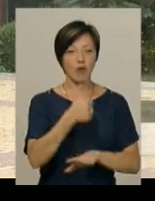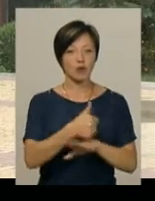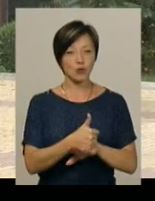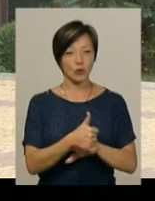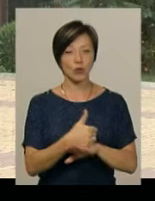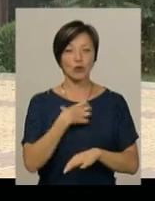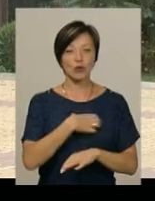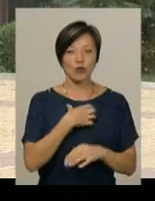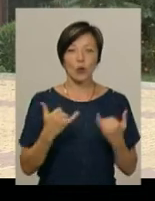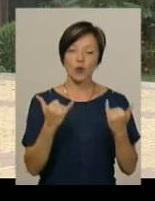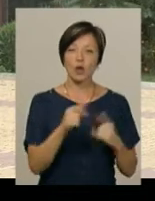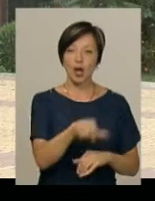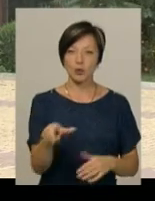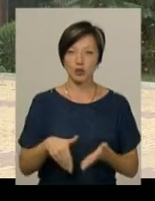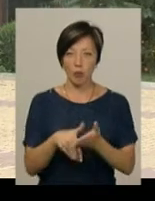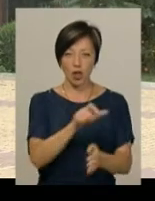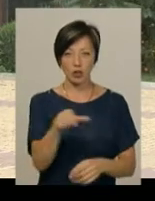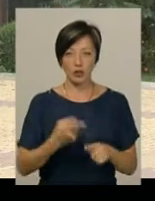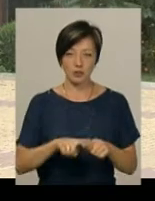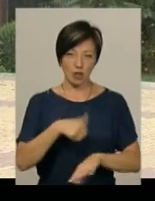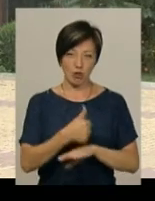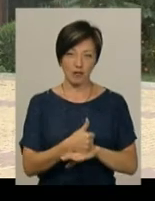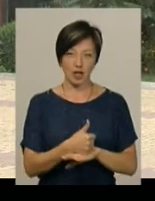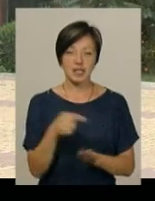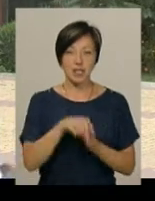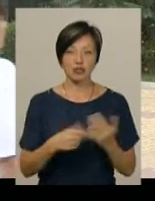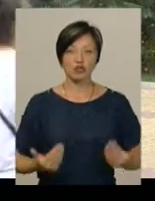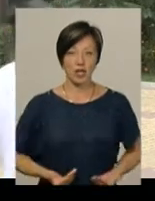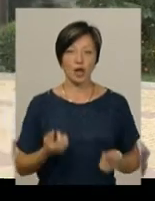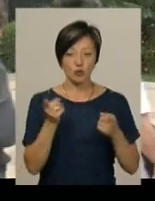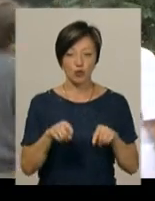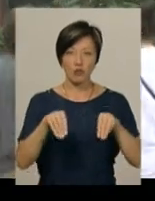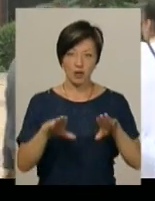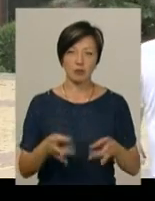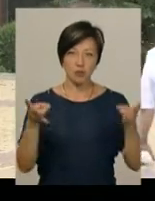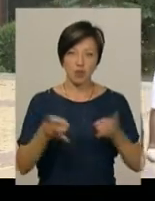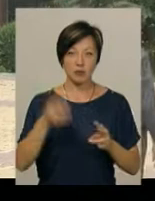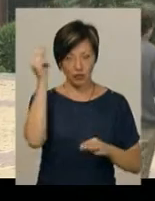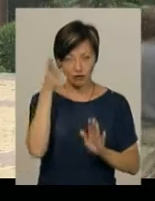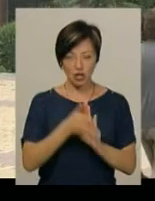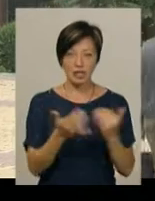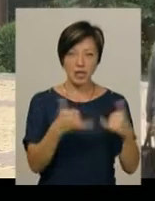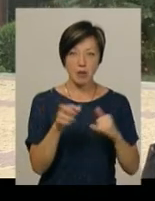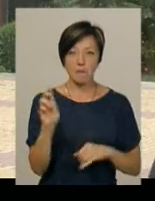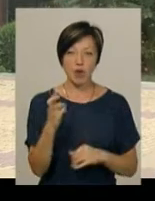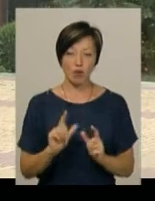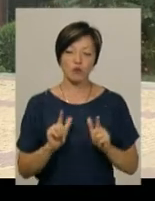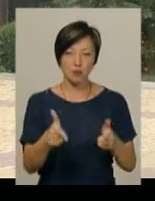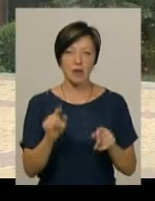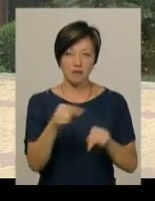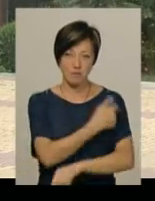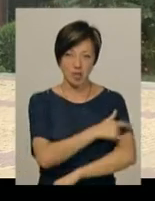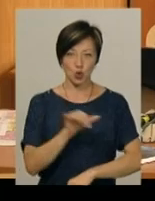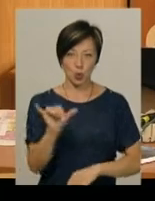головною, ключовою для людей, допомагати людям – це головне сенс життя. І тому вирішили, що потрібно вивчати хімію та біологію і вступати саме в